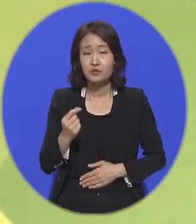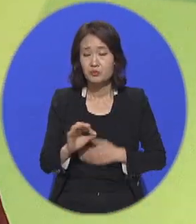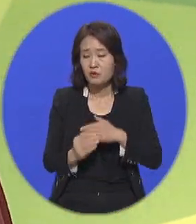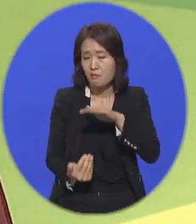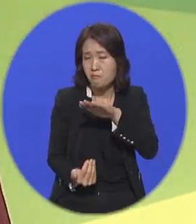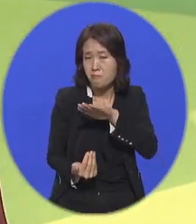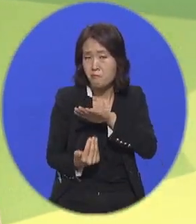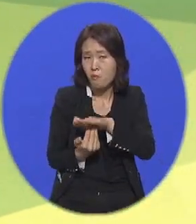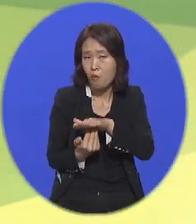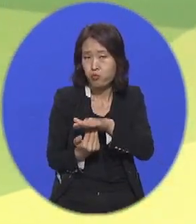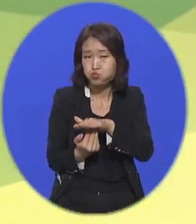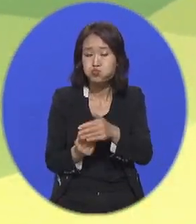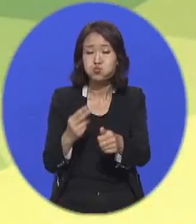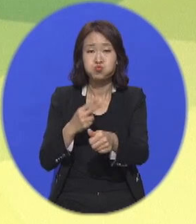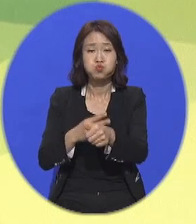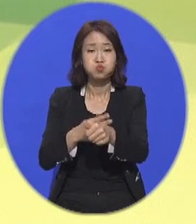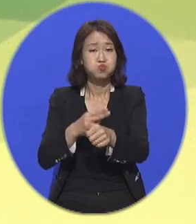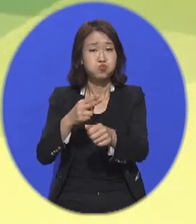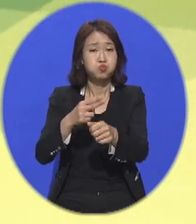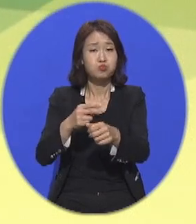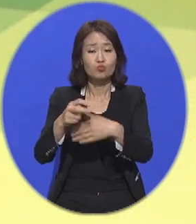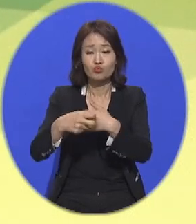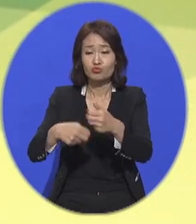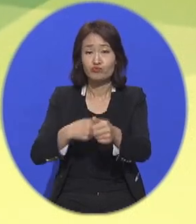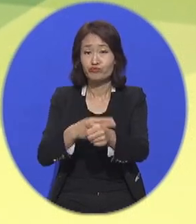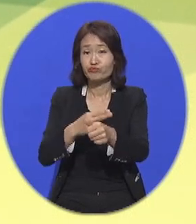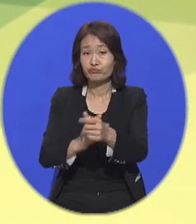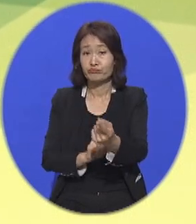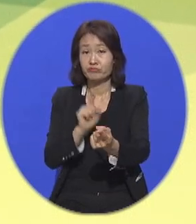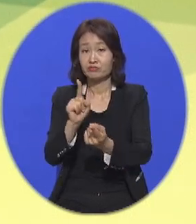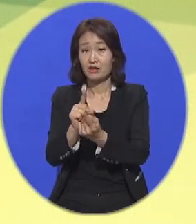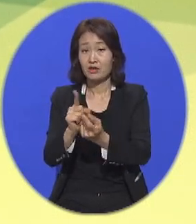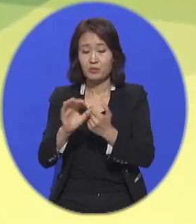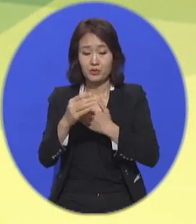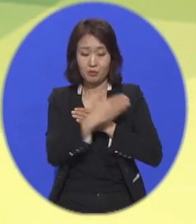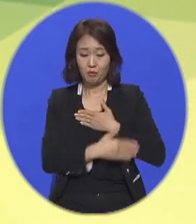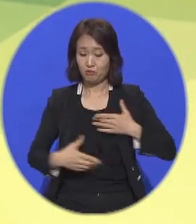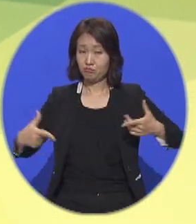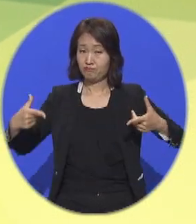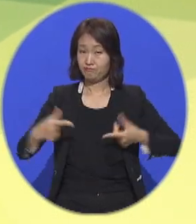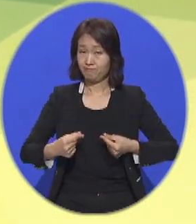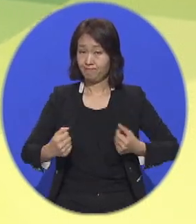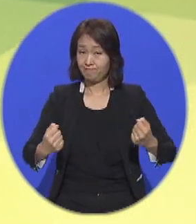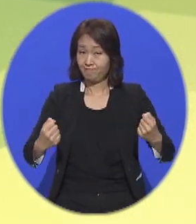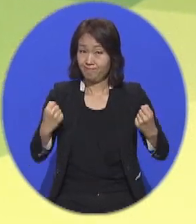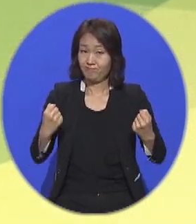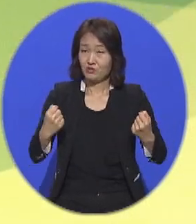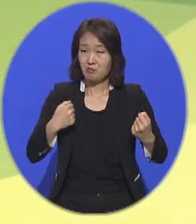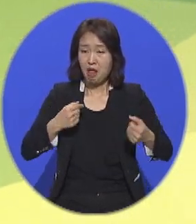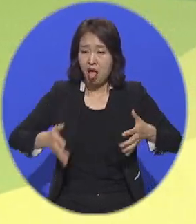최고의 대가인 의사 선생님한테 가야 우리 몸은 빨리 나을 수 있습니다. 네.